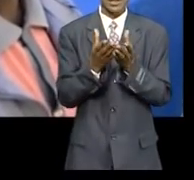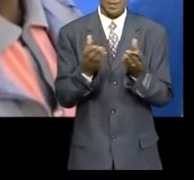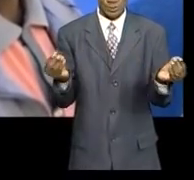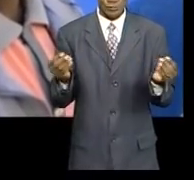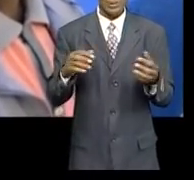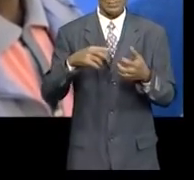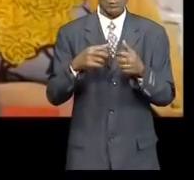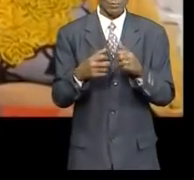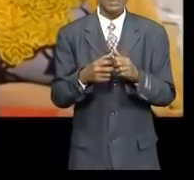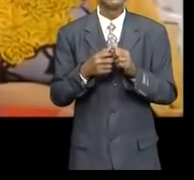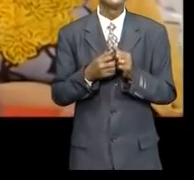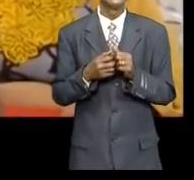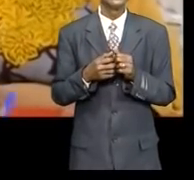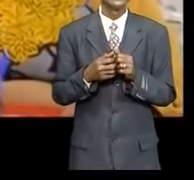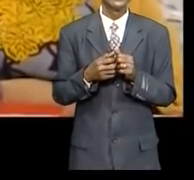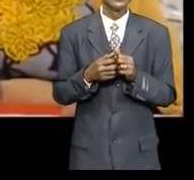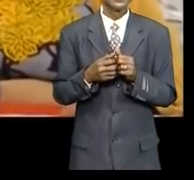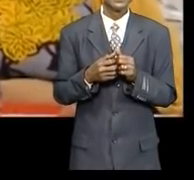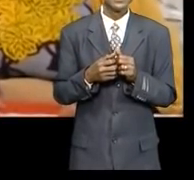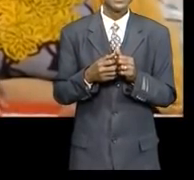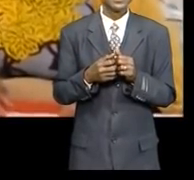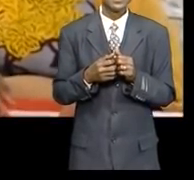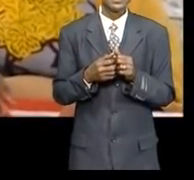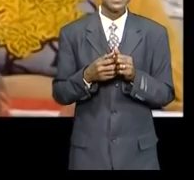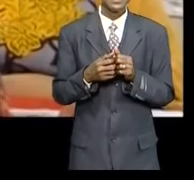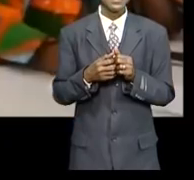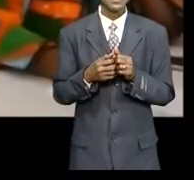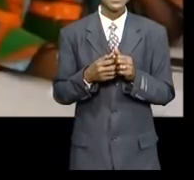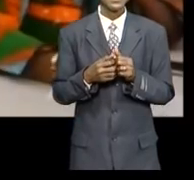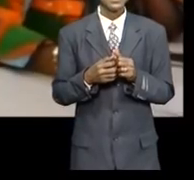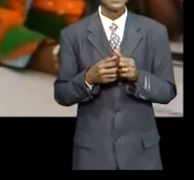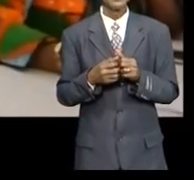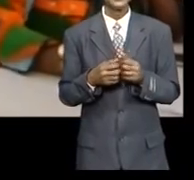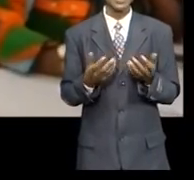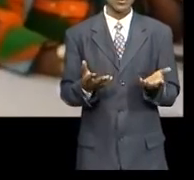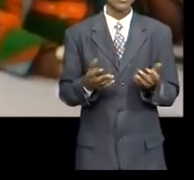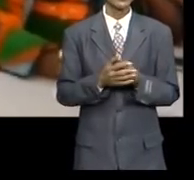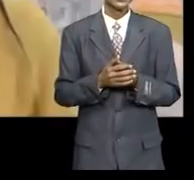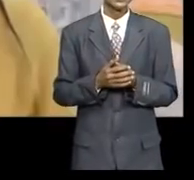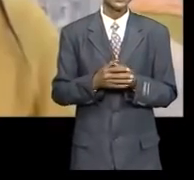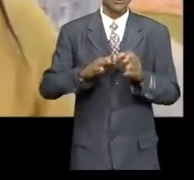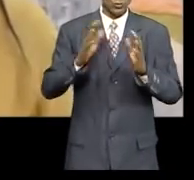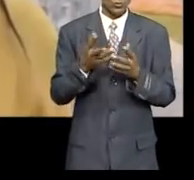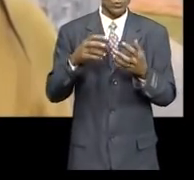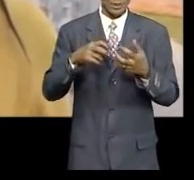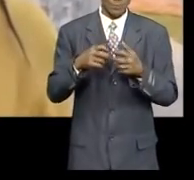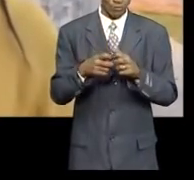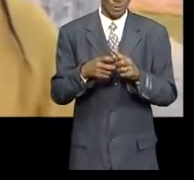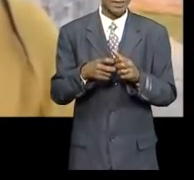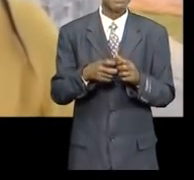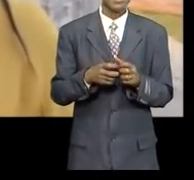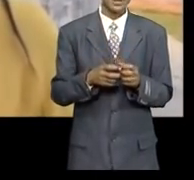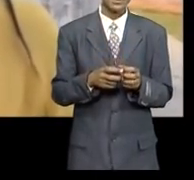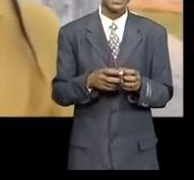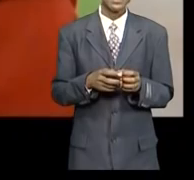juridique, social, environnemental, institutionnel et économique. La représentante du CONAREF s'est dite